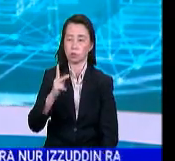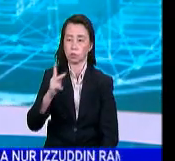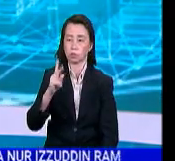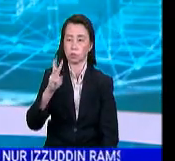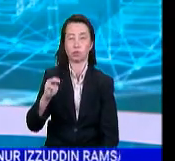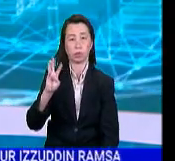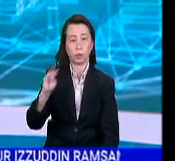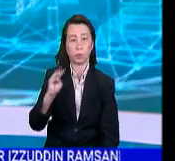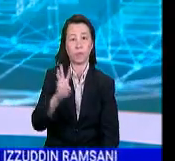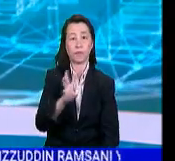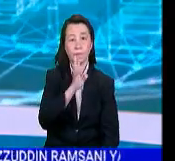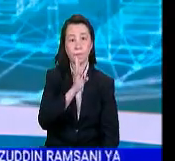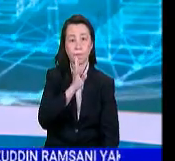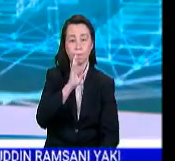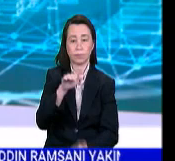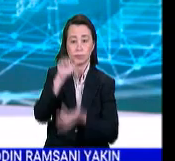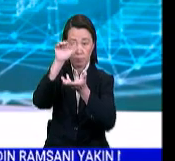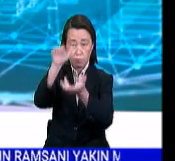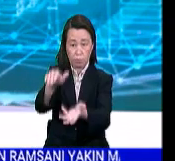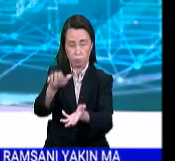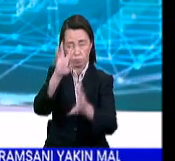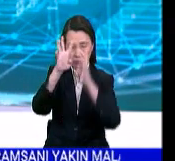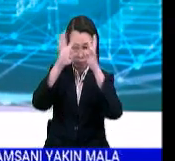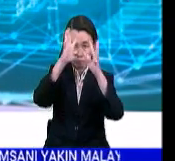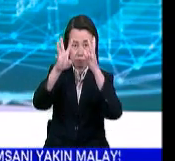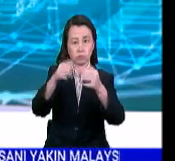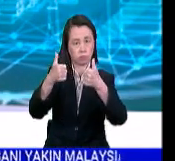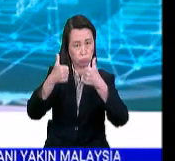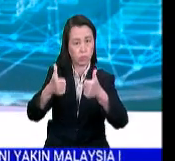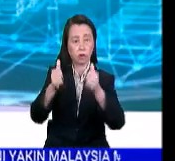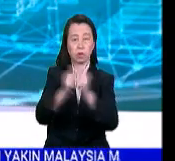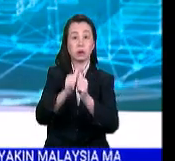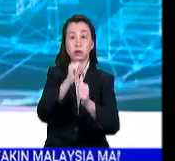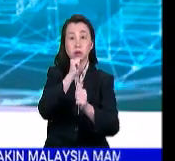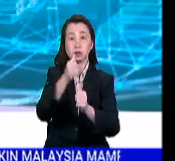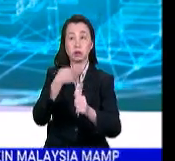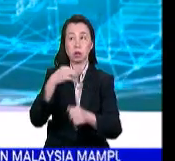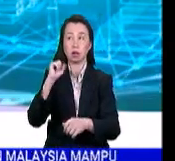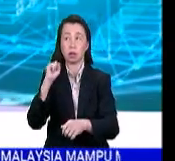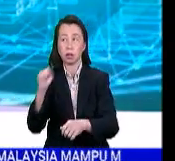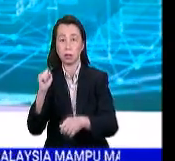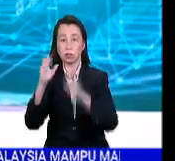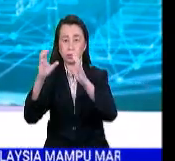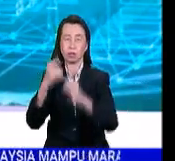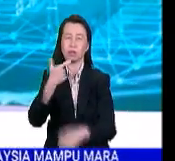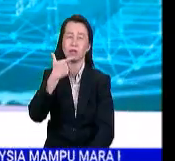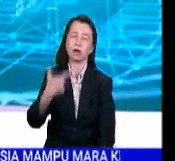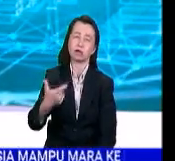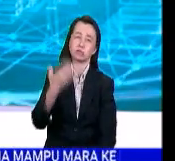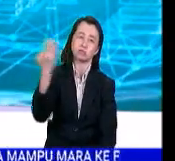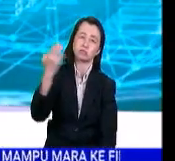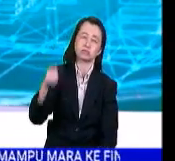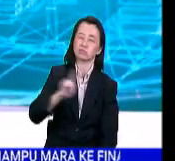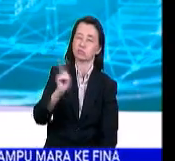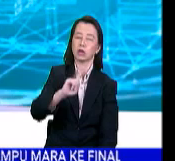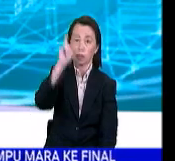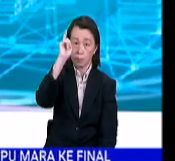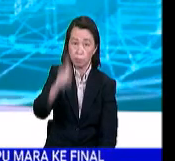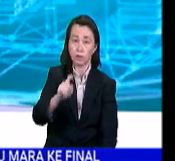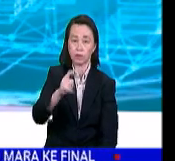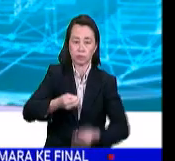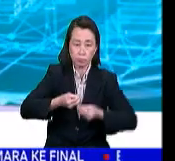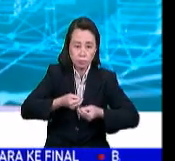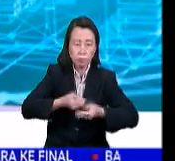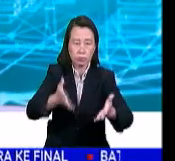Sri Anwar Musa, penyampaian yang kreatif, menarik dan tidak terikat dengan kaedah konvensional perlu bagi